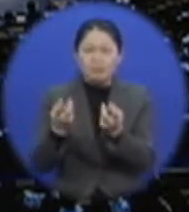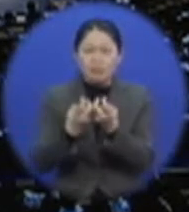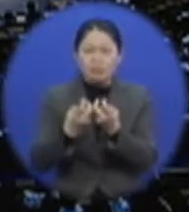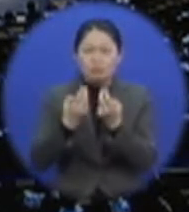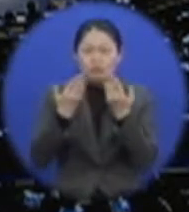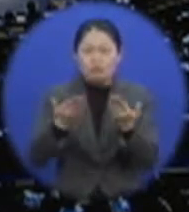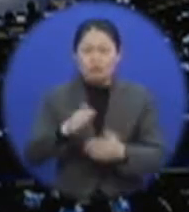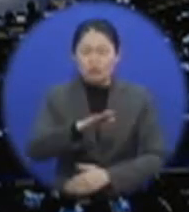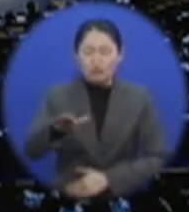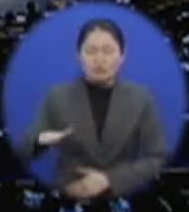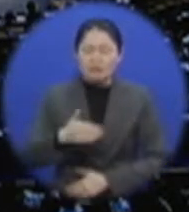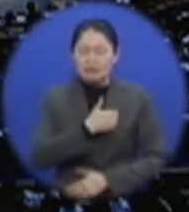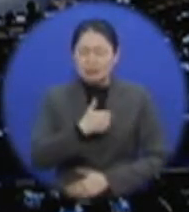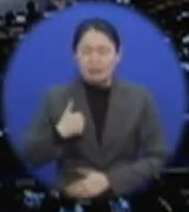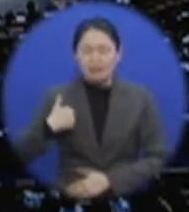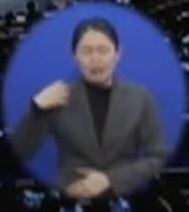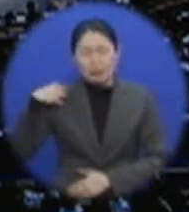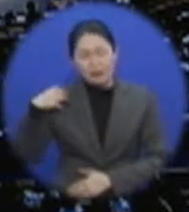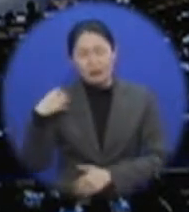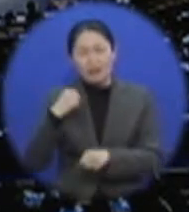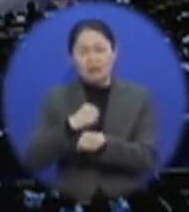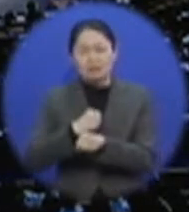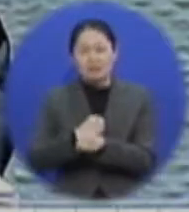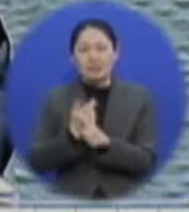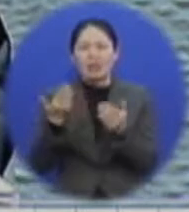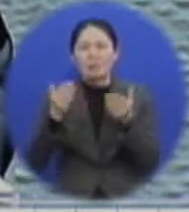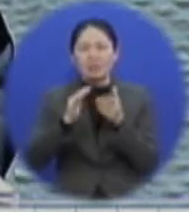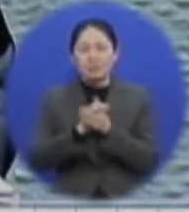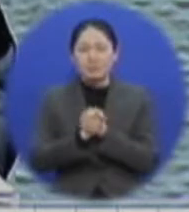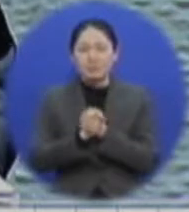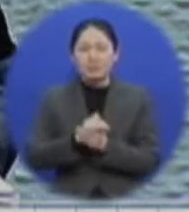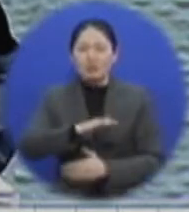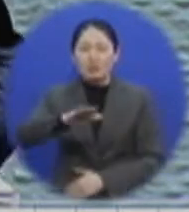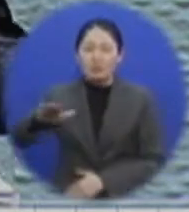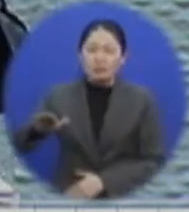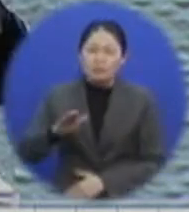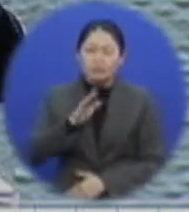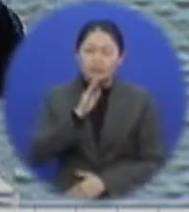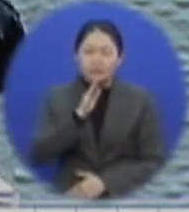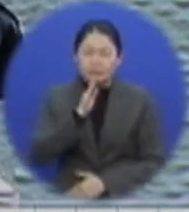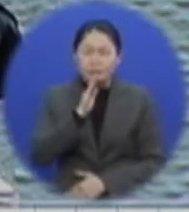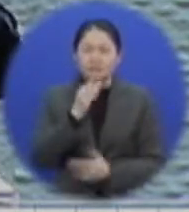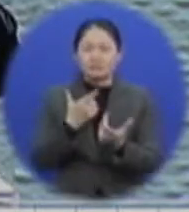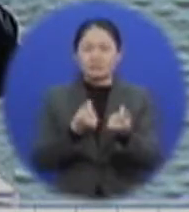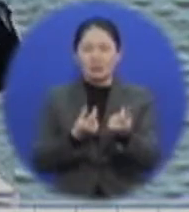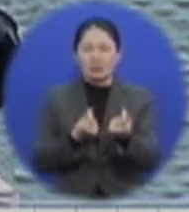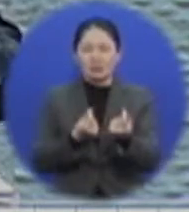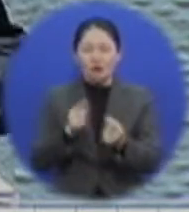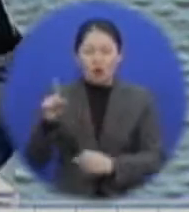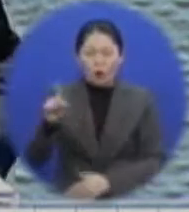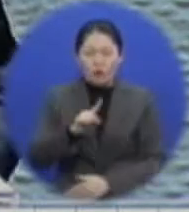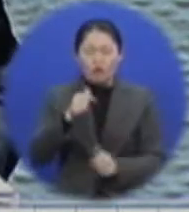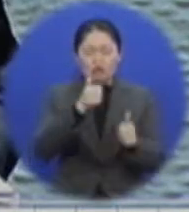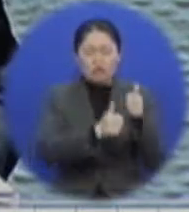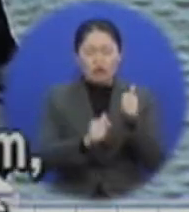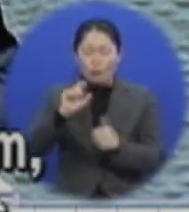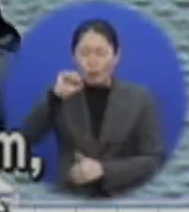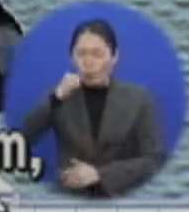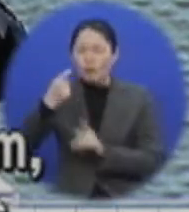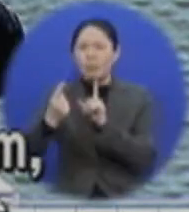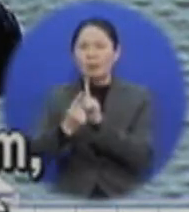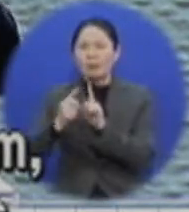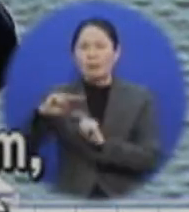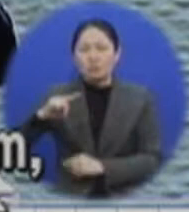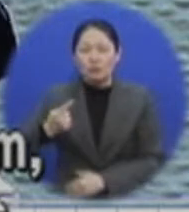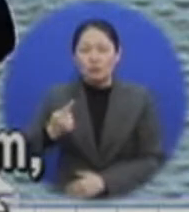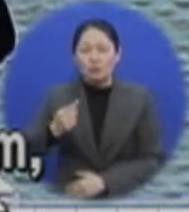하시느니라 아멘 여러분 그렇습니다 어떤 시험 어떤 어려움을 만나도 유라